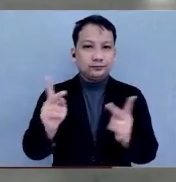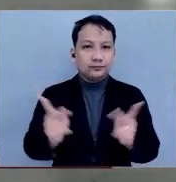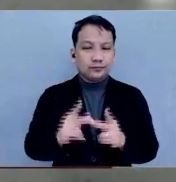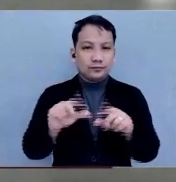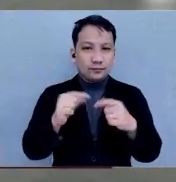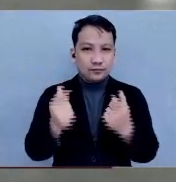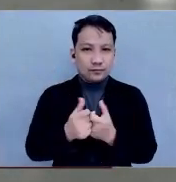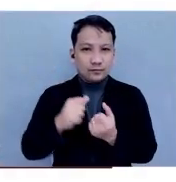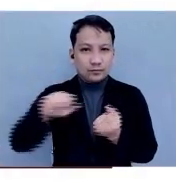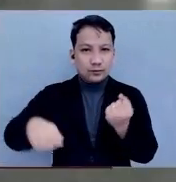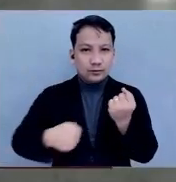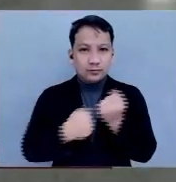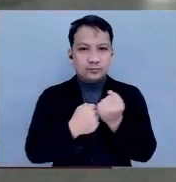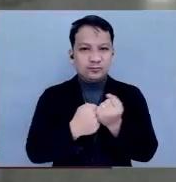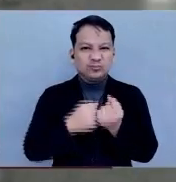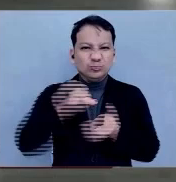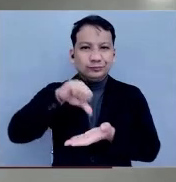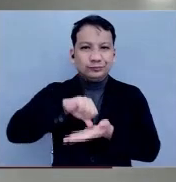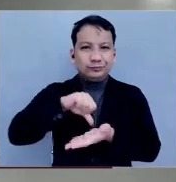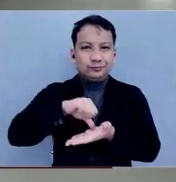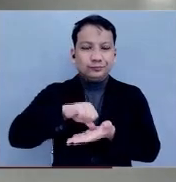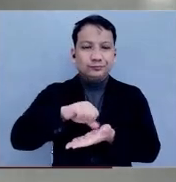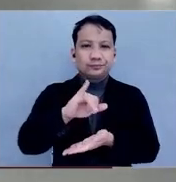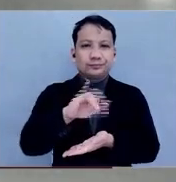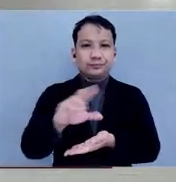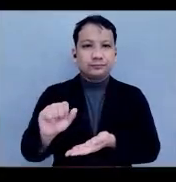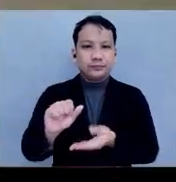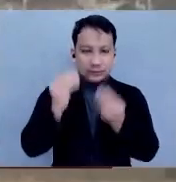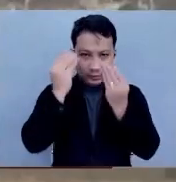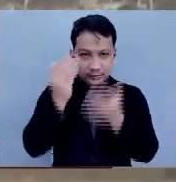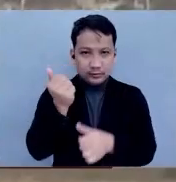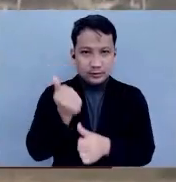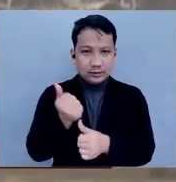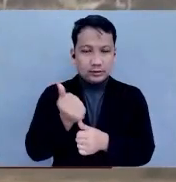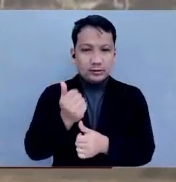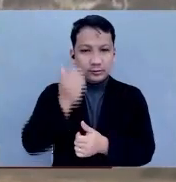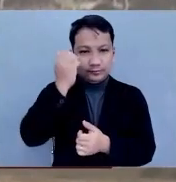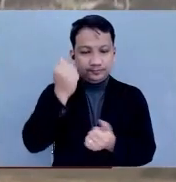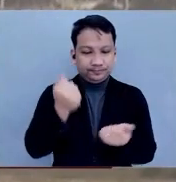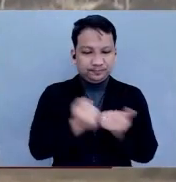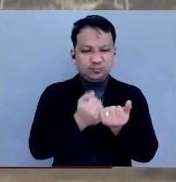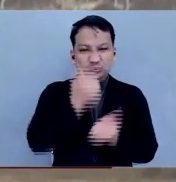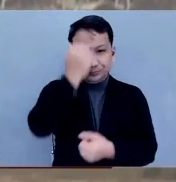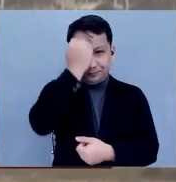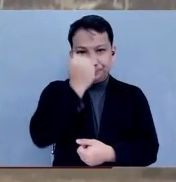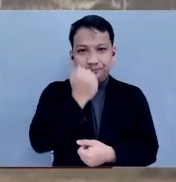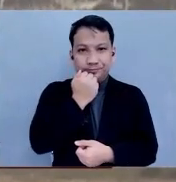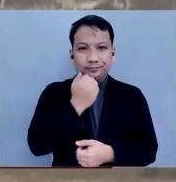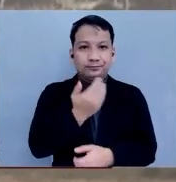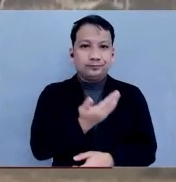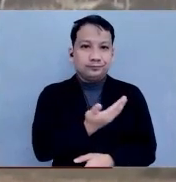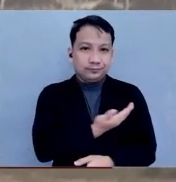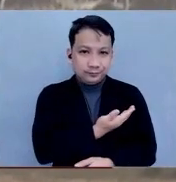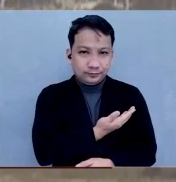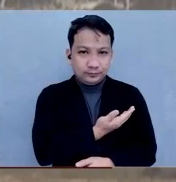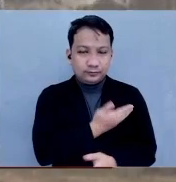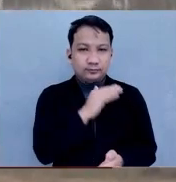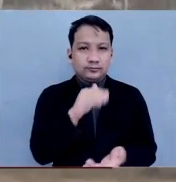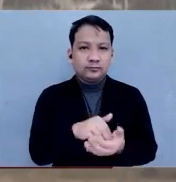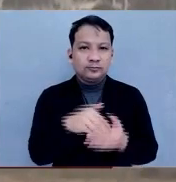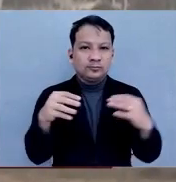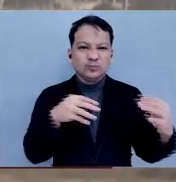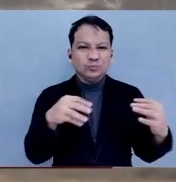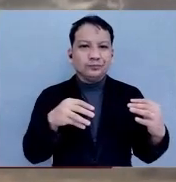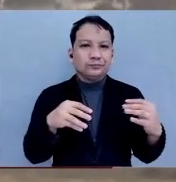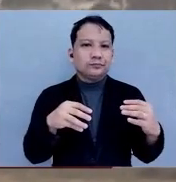ng Iran, ang Iran ang isa sa mga sumusuporta sa Hamas. Sa Gaza na sentro ng digmaan, wala pa rin katahimikan dahil